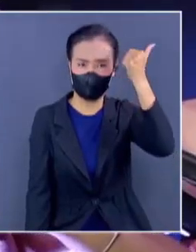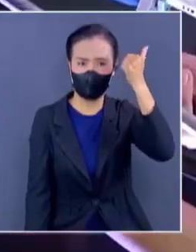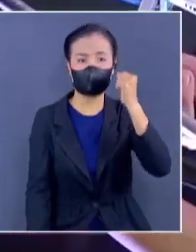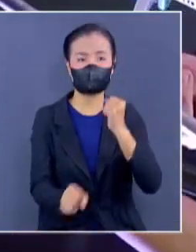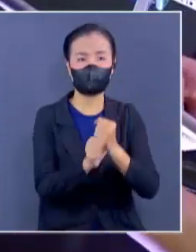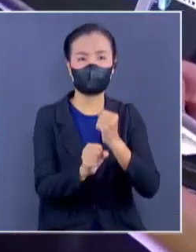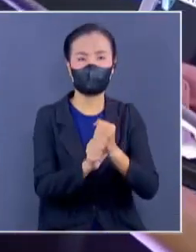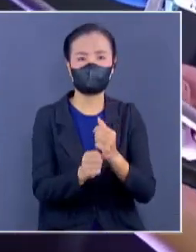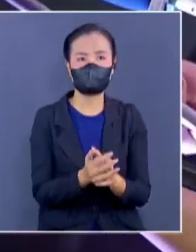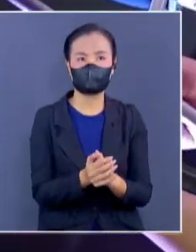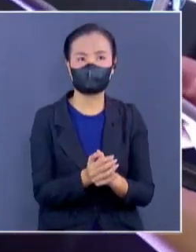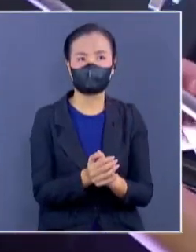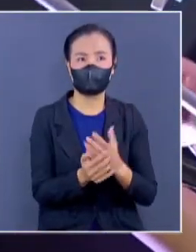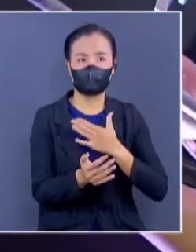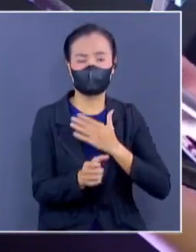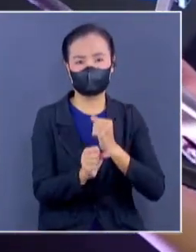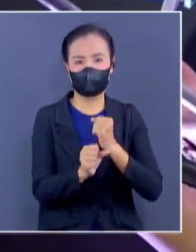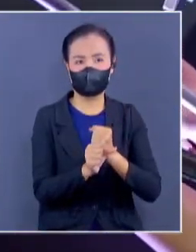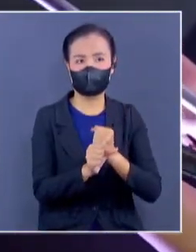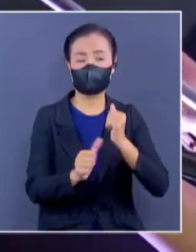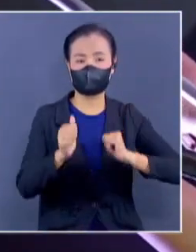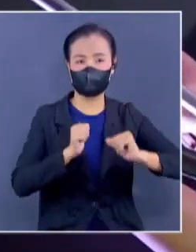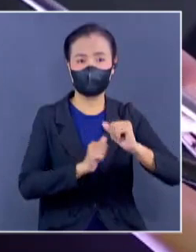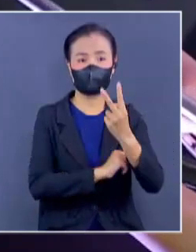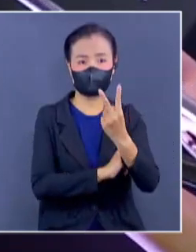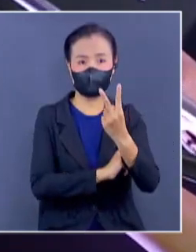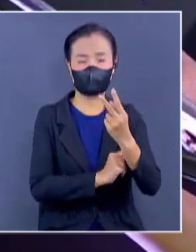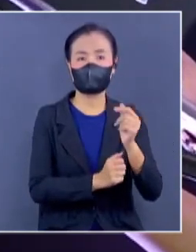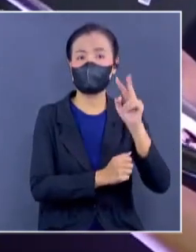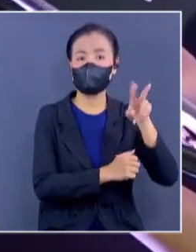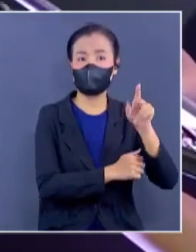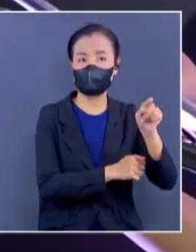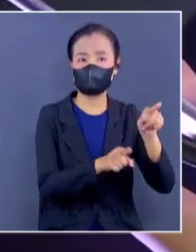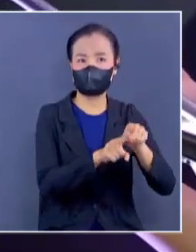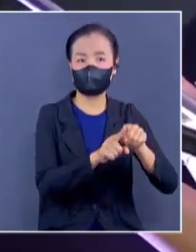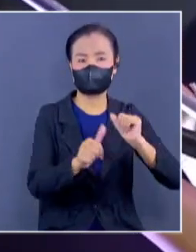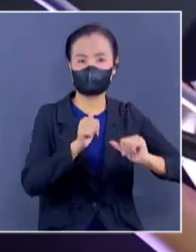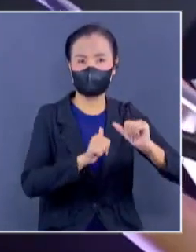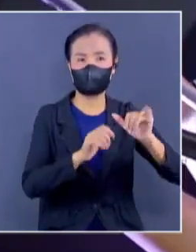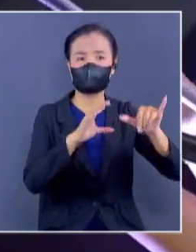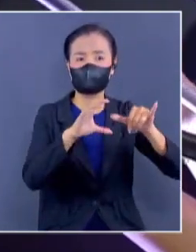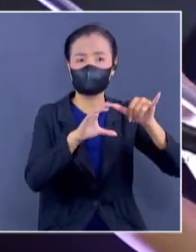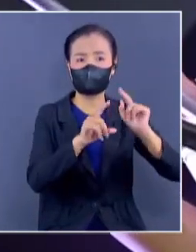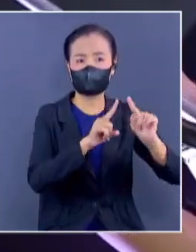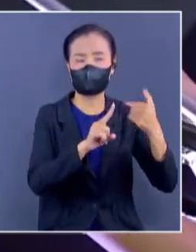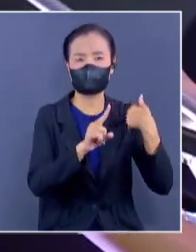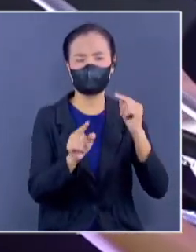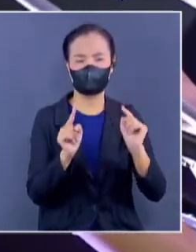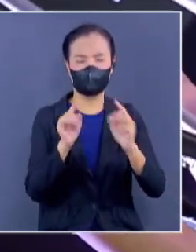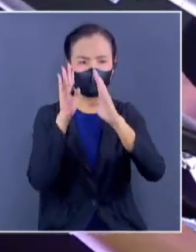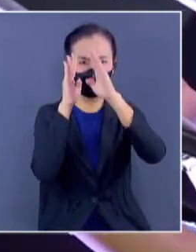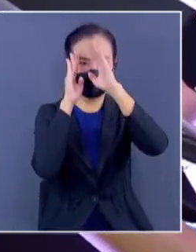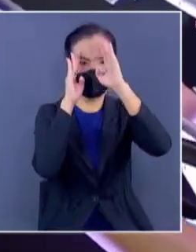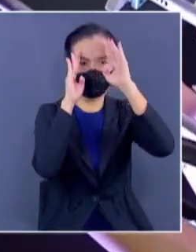ทำงานผมก็เองก็มีงานเข้ามาไหนจะละคร2เรื่องเบสเองก็มีละครด้วยไหนจะถ่าย YouTube ด้วยอย่างเงี้ยอะไรหลายๆอย่าง